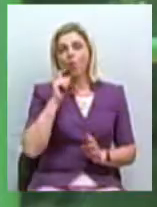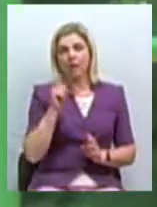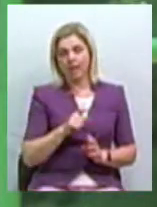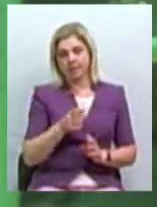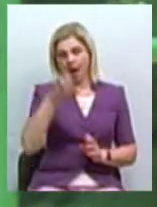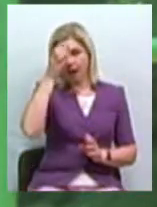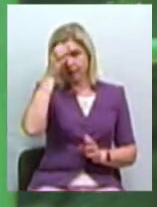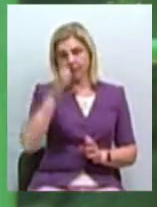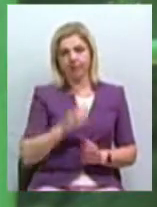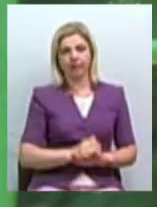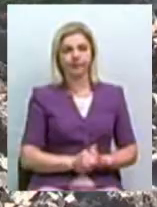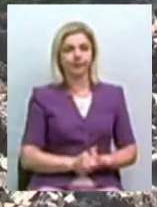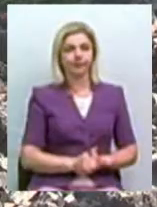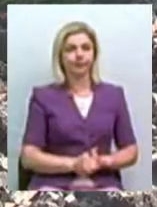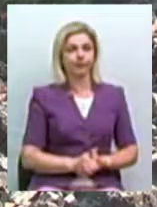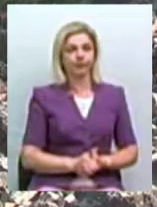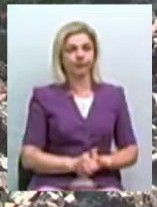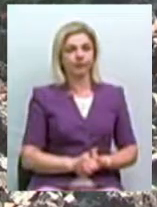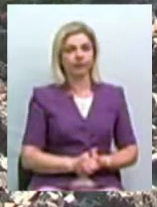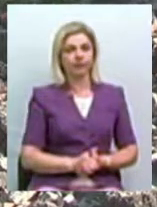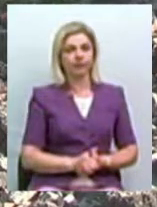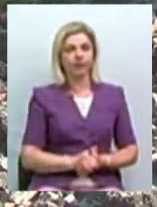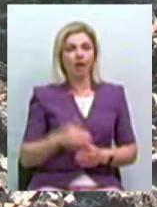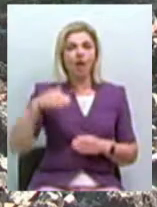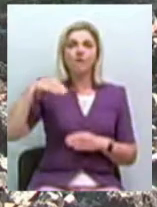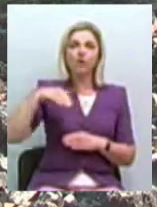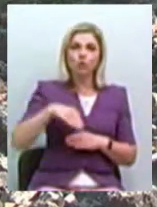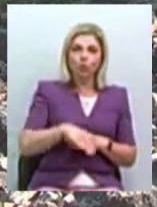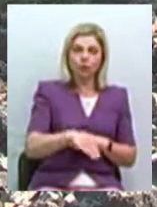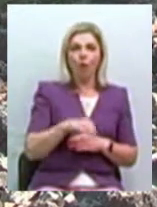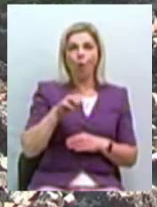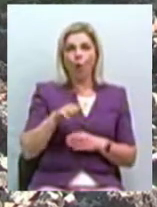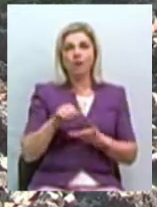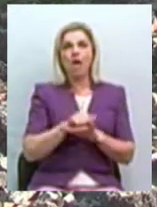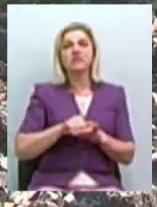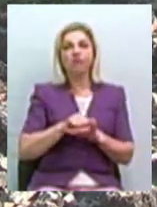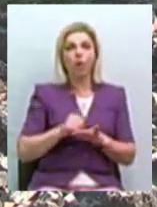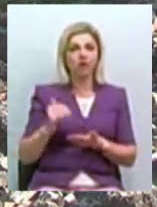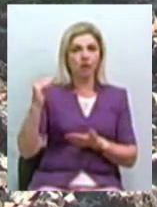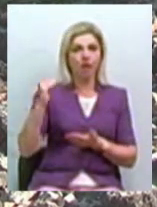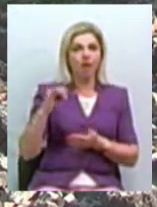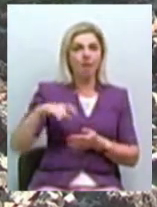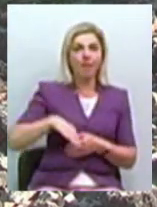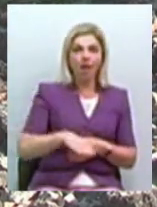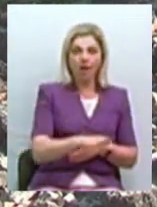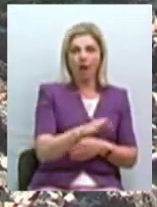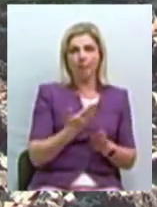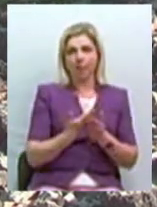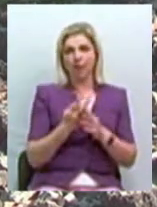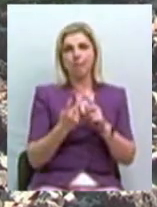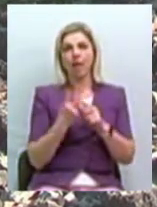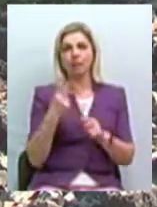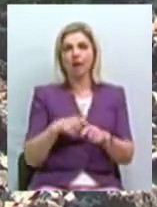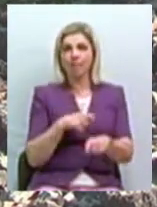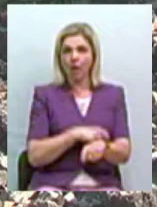у Миколаєві Ірина Цуркан. Перепад висоти від асфальтованої частини до самого берега близько 1,5 метра. І щоб це